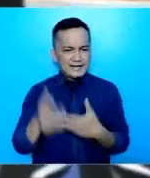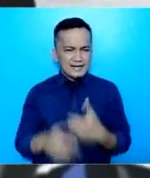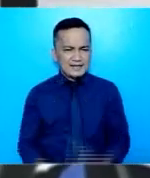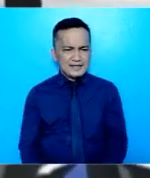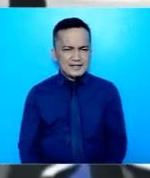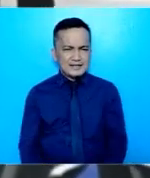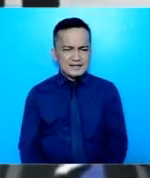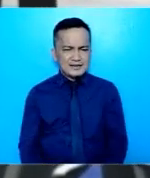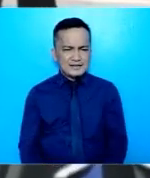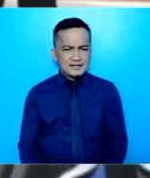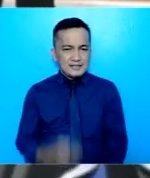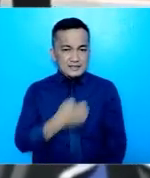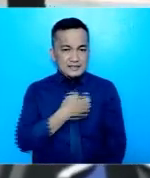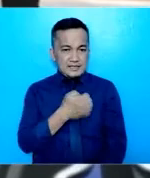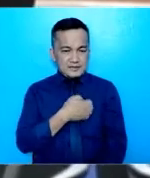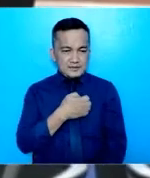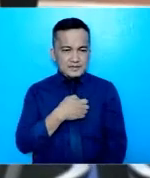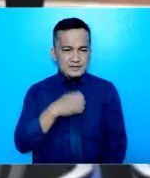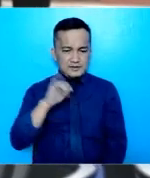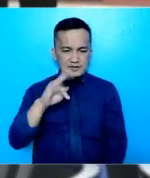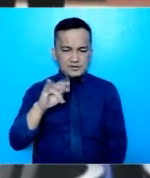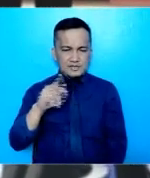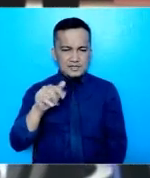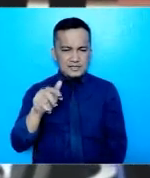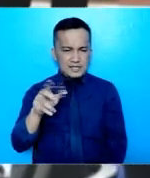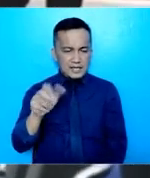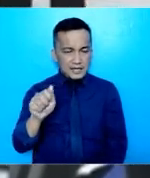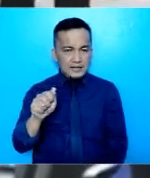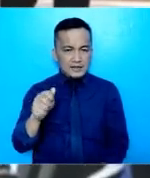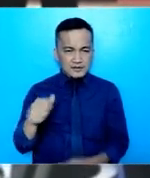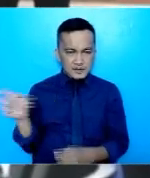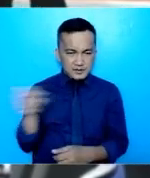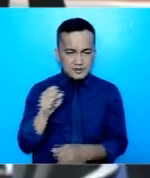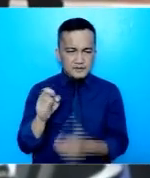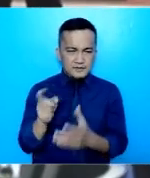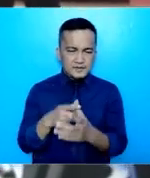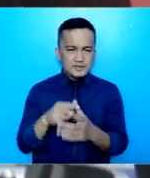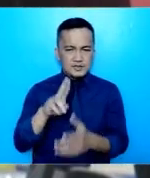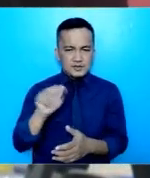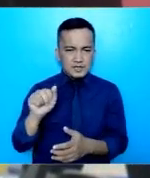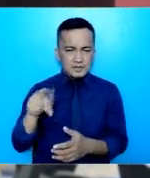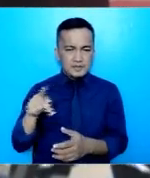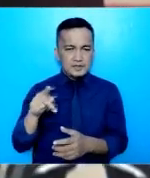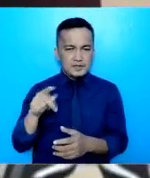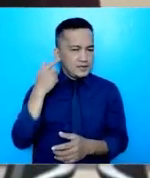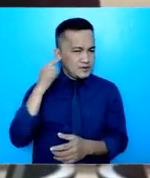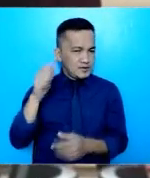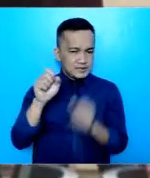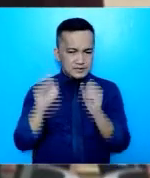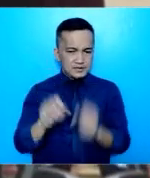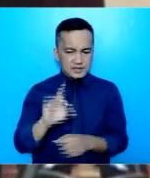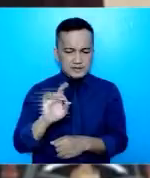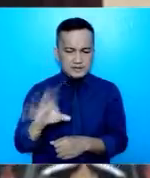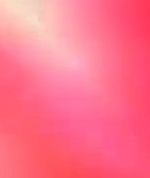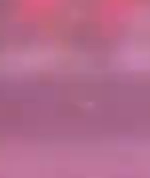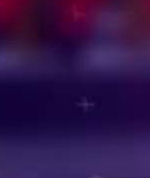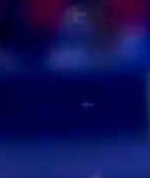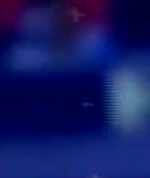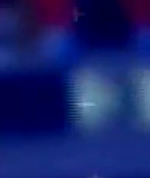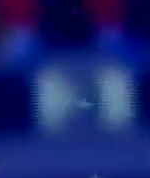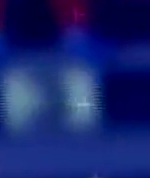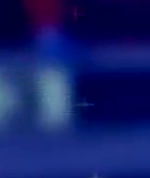Naging emosyonal si Juliana Gomez matapos masungkit ang kanyang unang UAAP gold sa Season 85 fencing tournament.